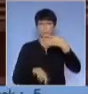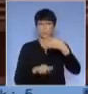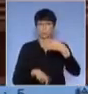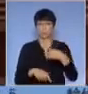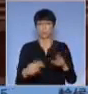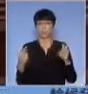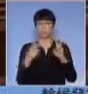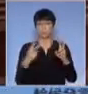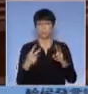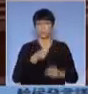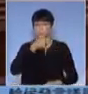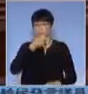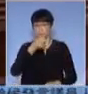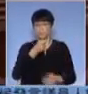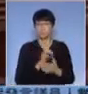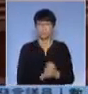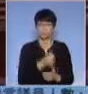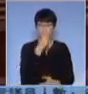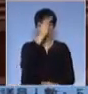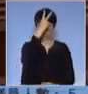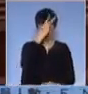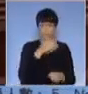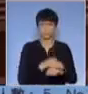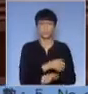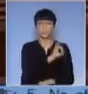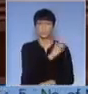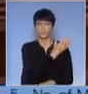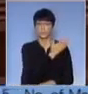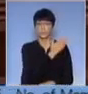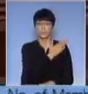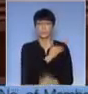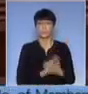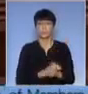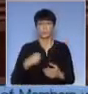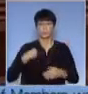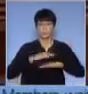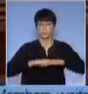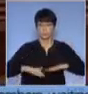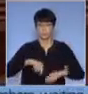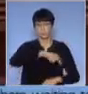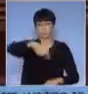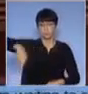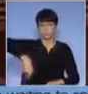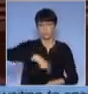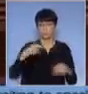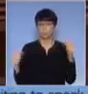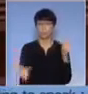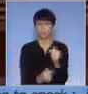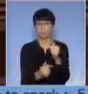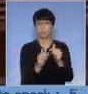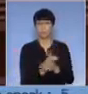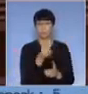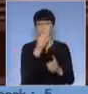候亦都指出，特區政府和香港社會都有責任維護國家安全、領土完整和國家發展利